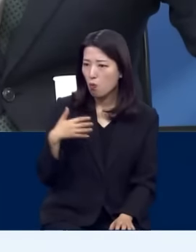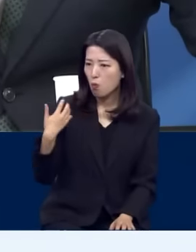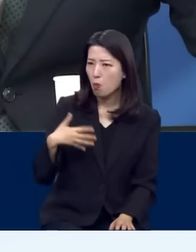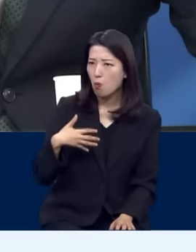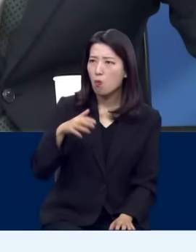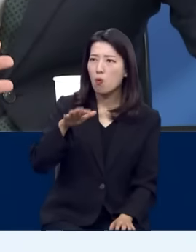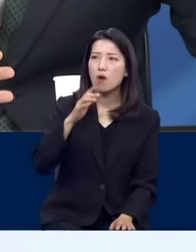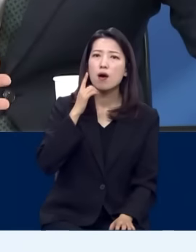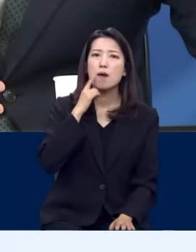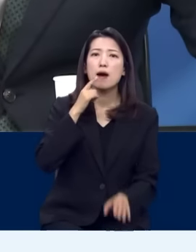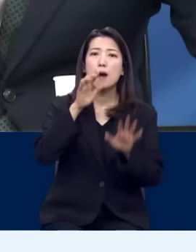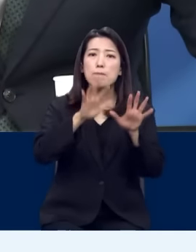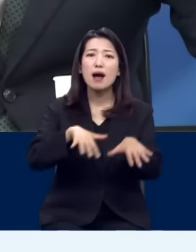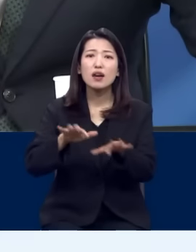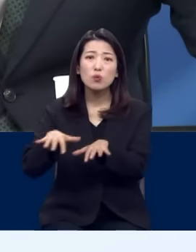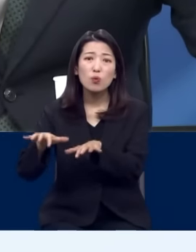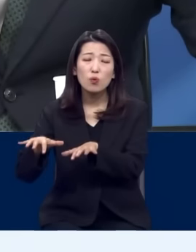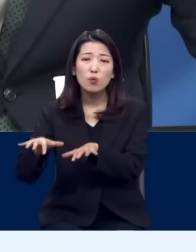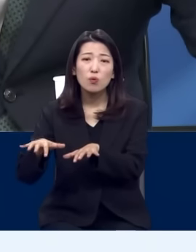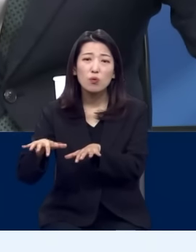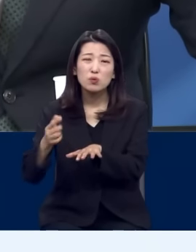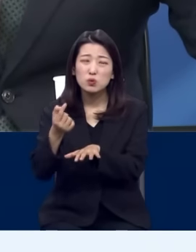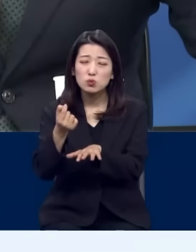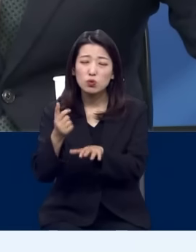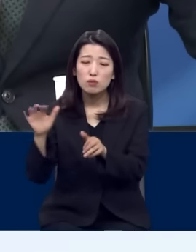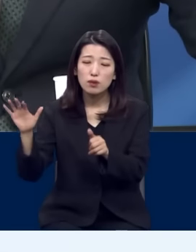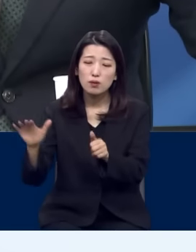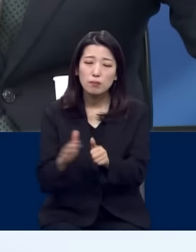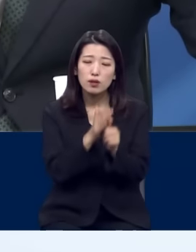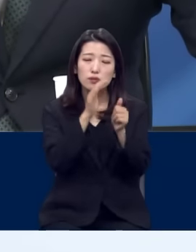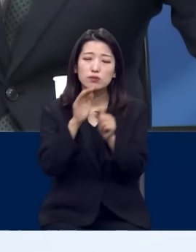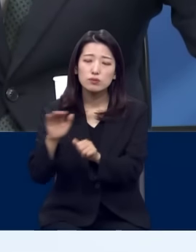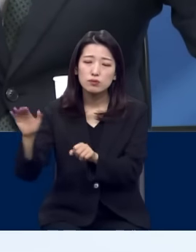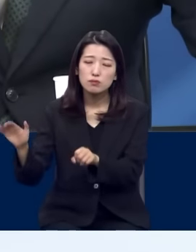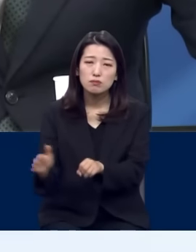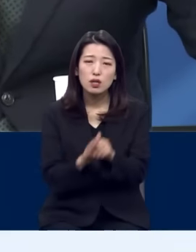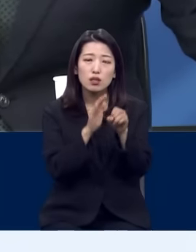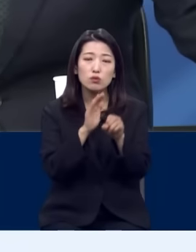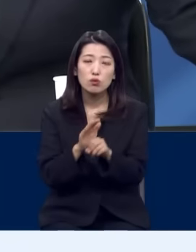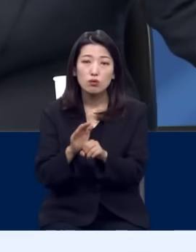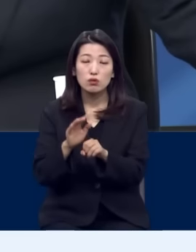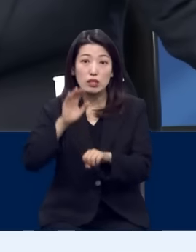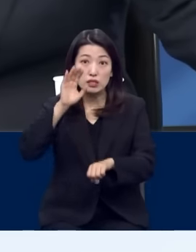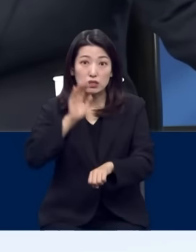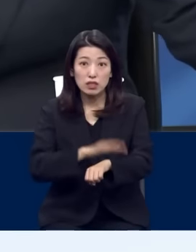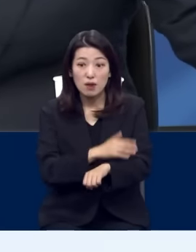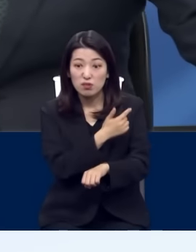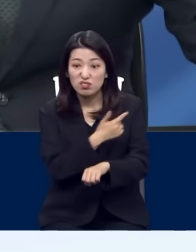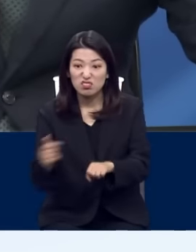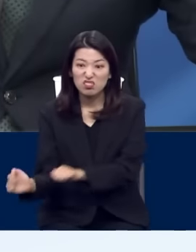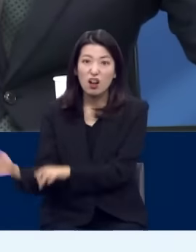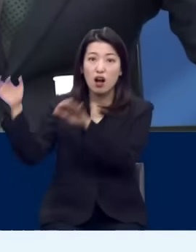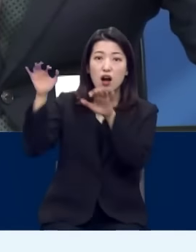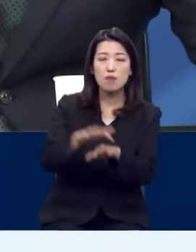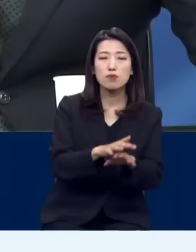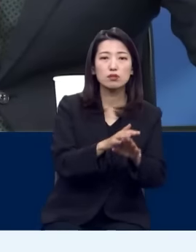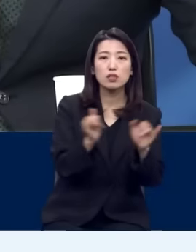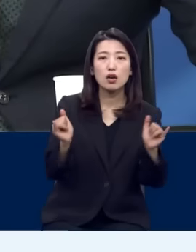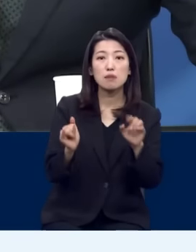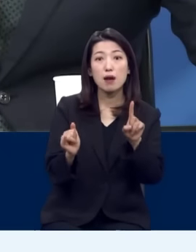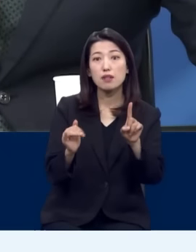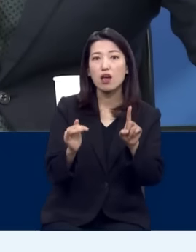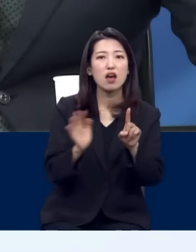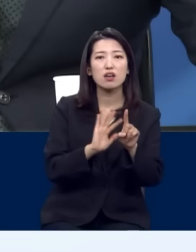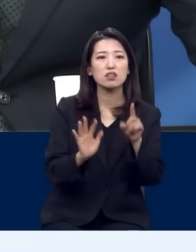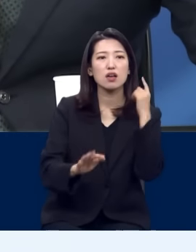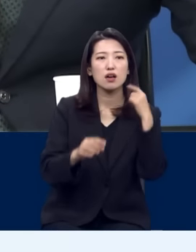쓰나미까지 아니라 하더라도 조그만 파도가 높으면 많은 사람이 다치는게 파도예보 성격이자아요 그 더 큰 파도